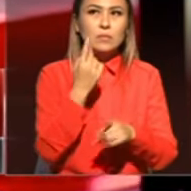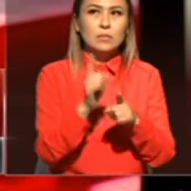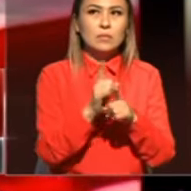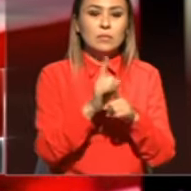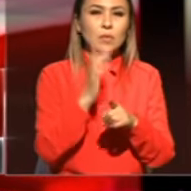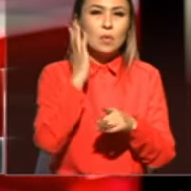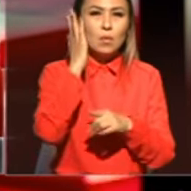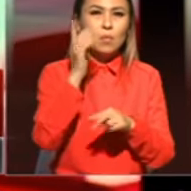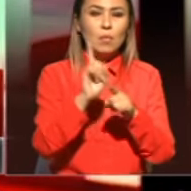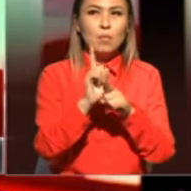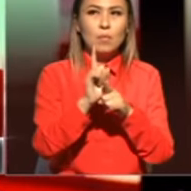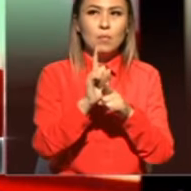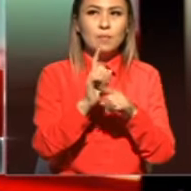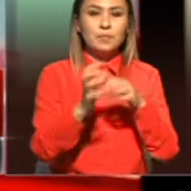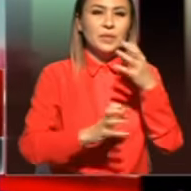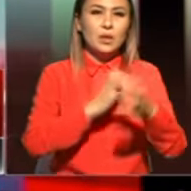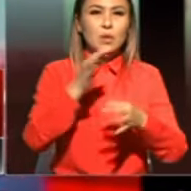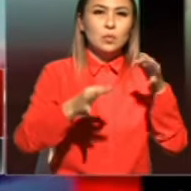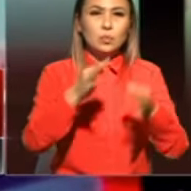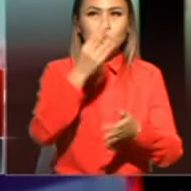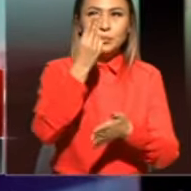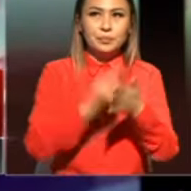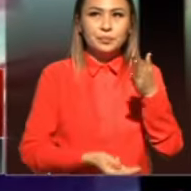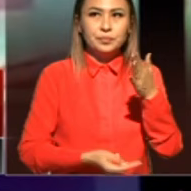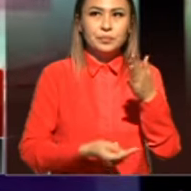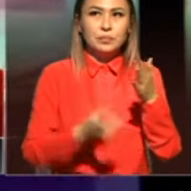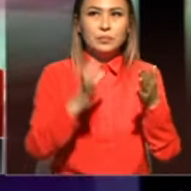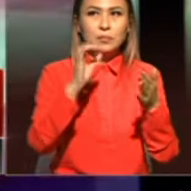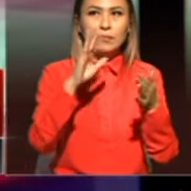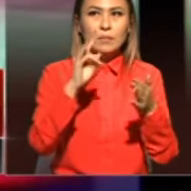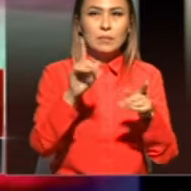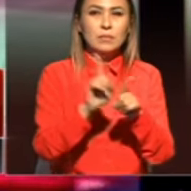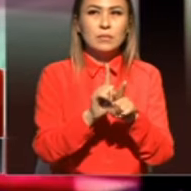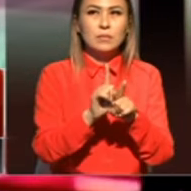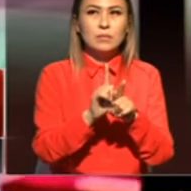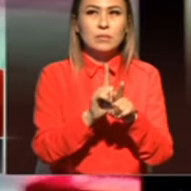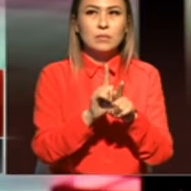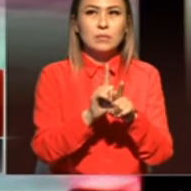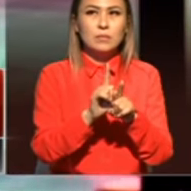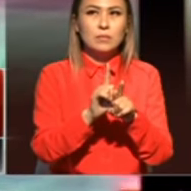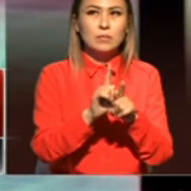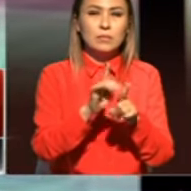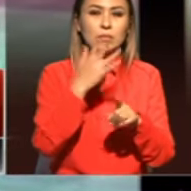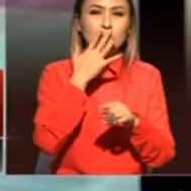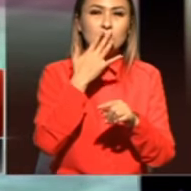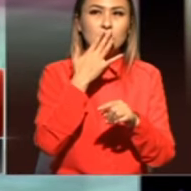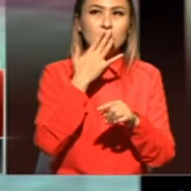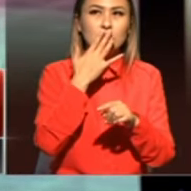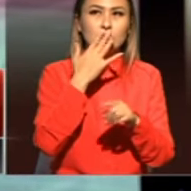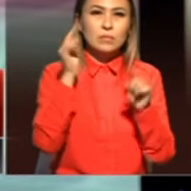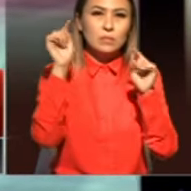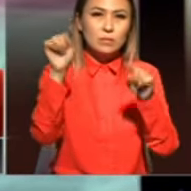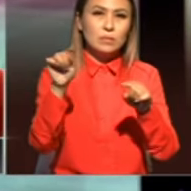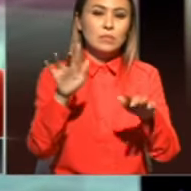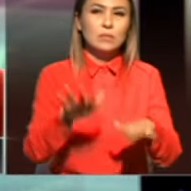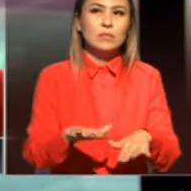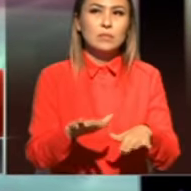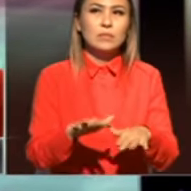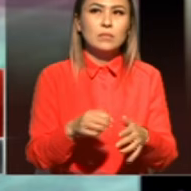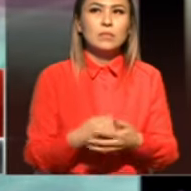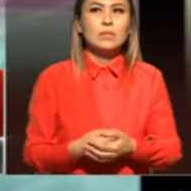Молдованың бір сотын ұтылып қалдық қой біз халықаралық статинің сотына. Біздің алты шетелдегі